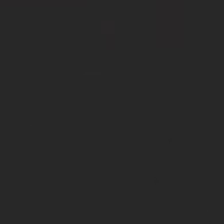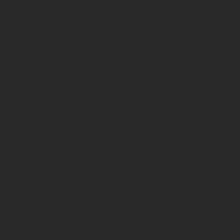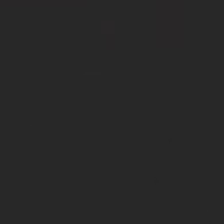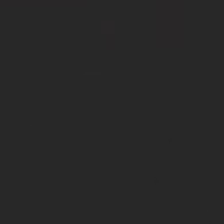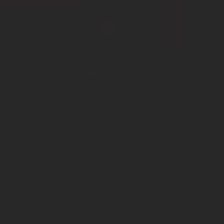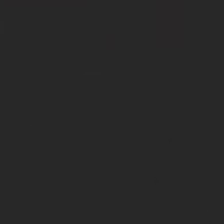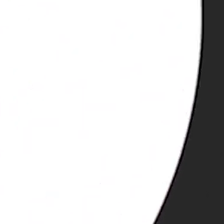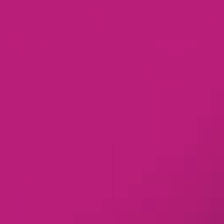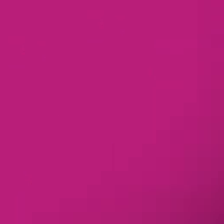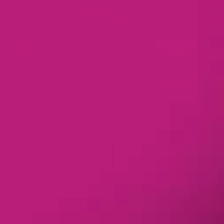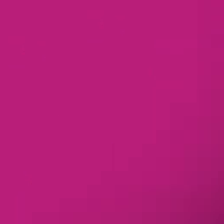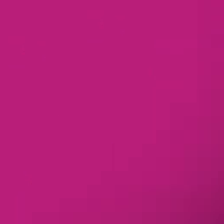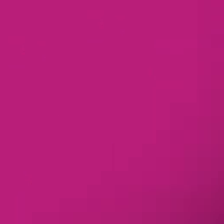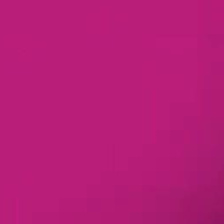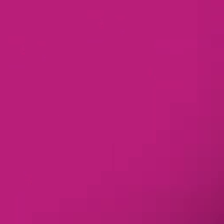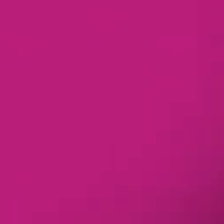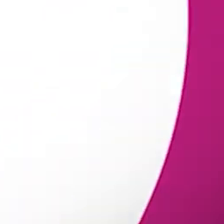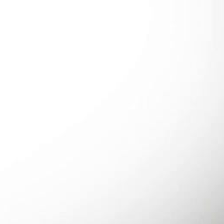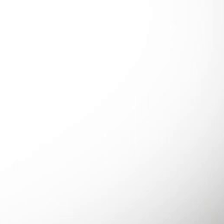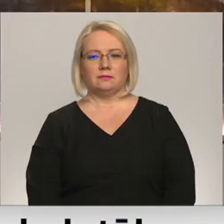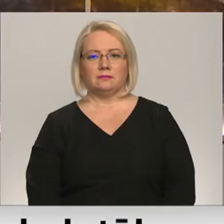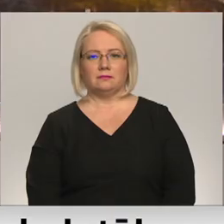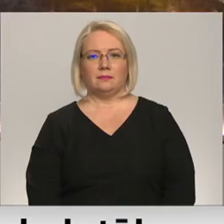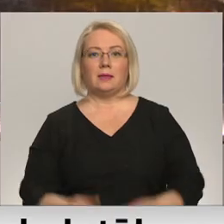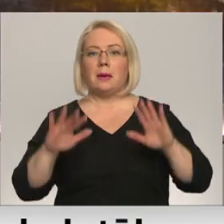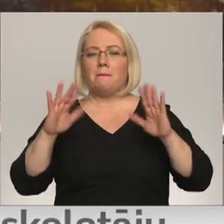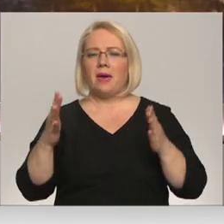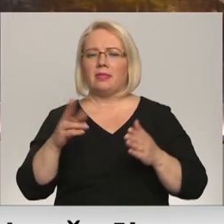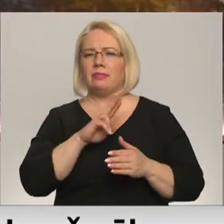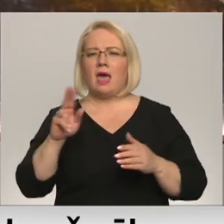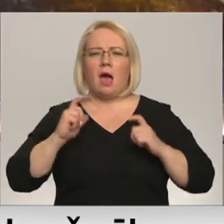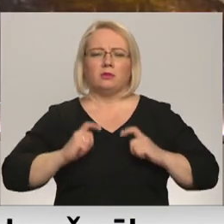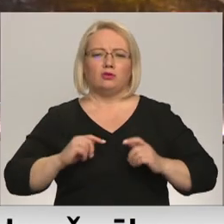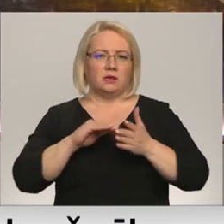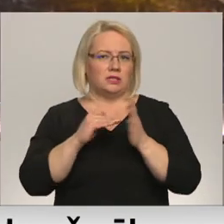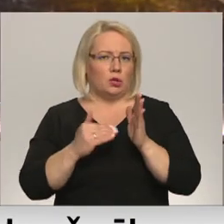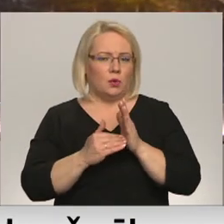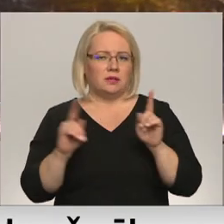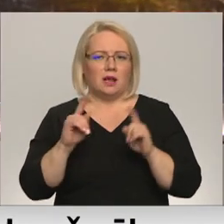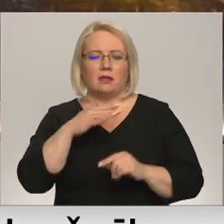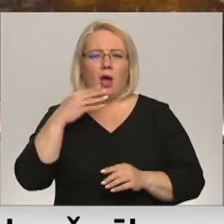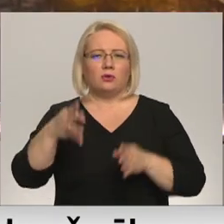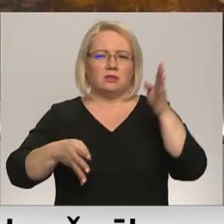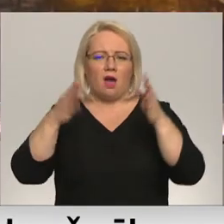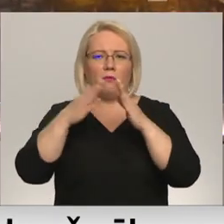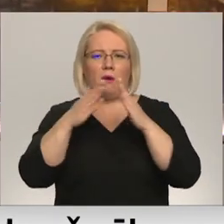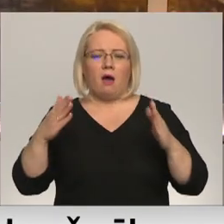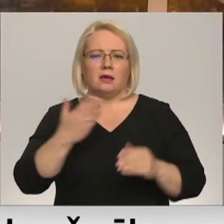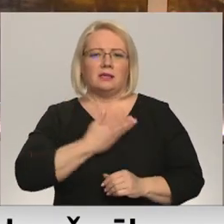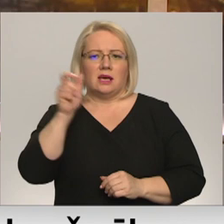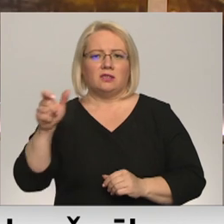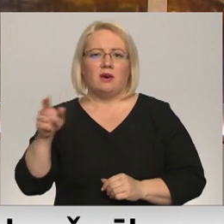Re, viss ēters ir te! Bet neapskaužamā situācijā nonākuši kādi daudzstāvu namu iedzīvotāji